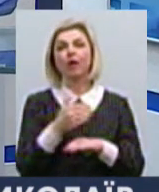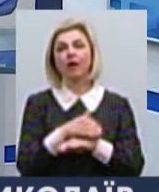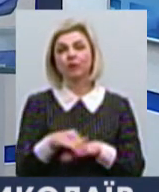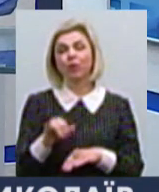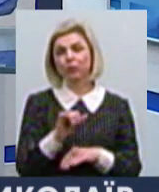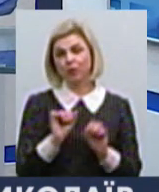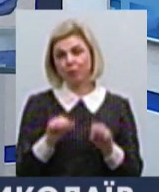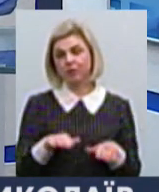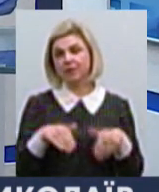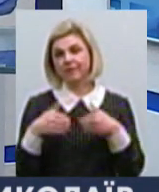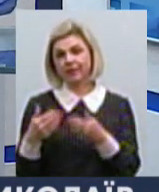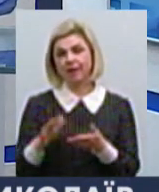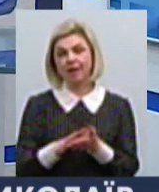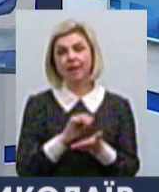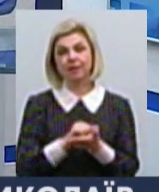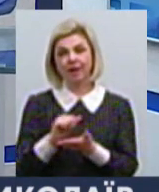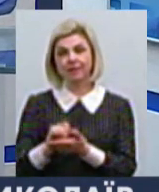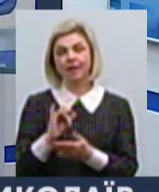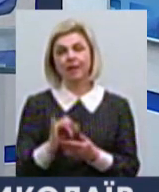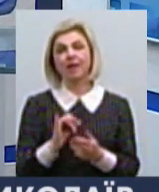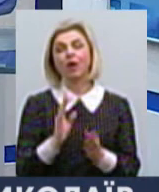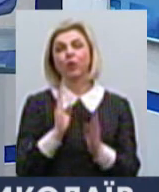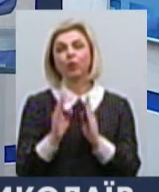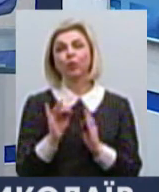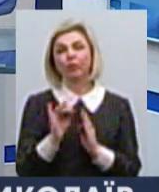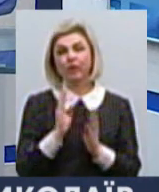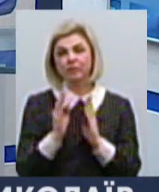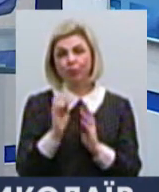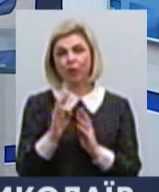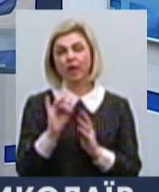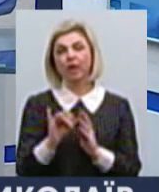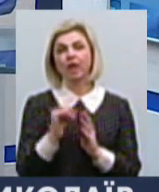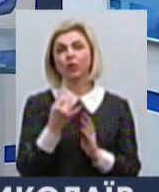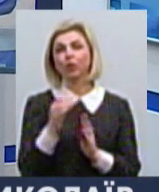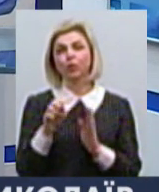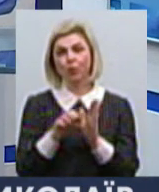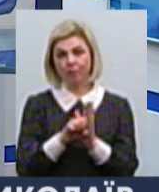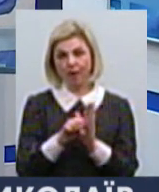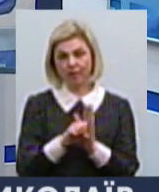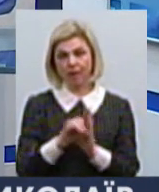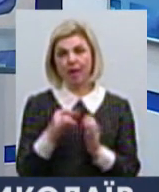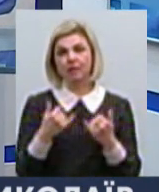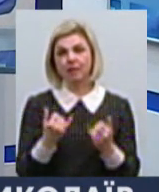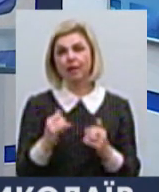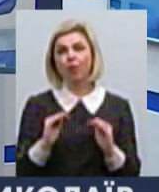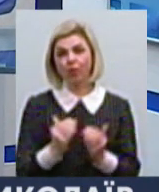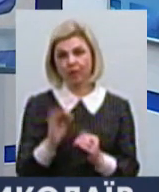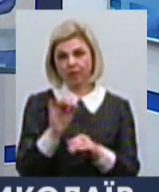якою зможете звертатись до редакції, а також посилання на наш YouTube-канал та сторінку у мережі Facebook. А зараз коротко про головне.